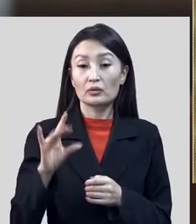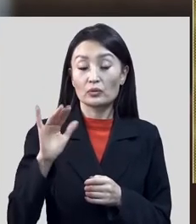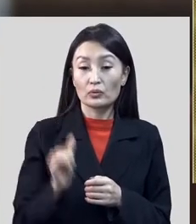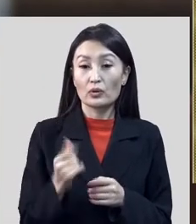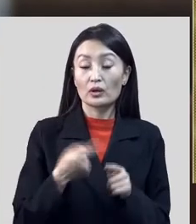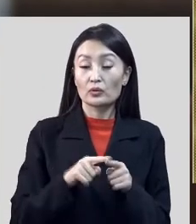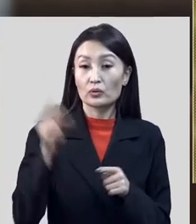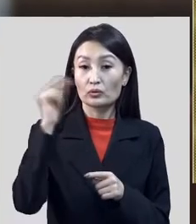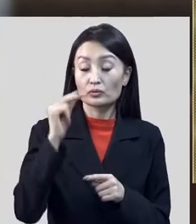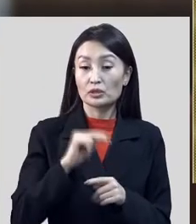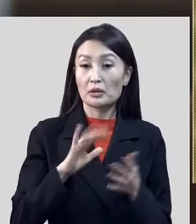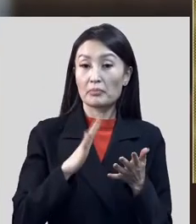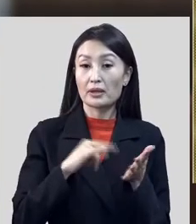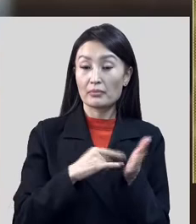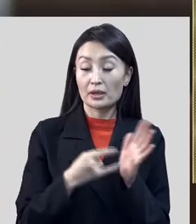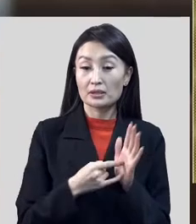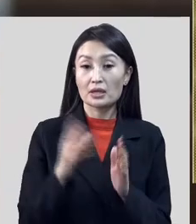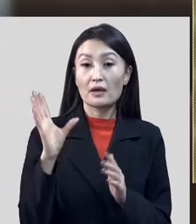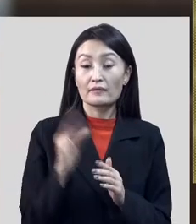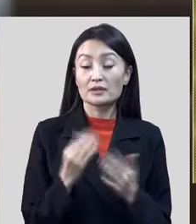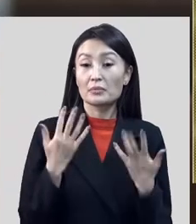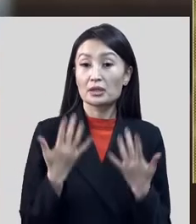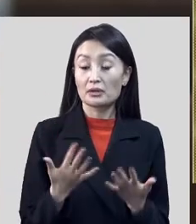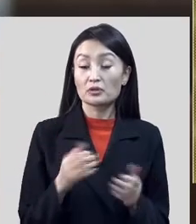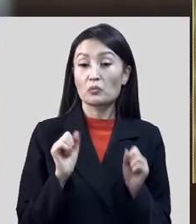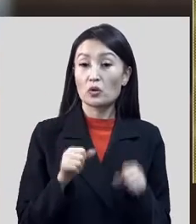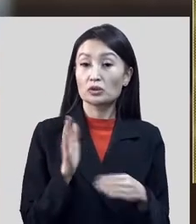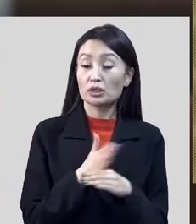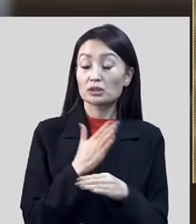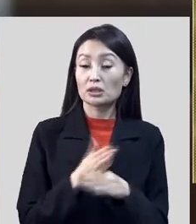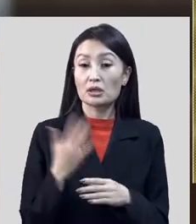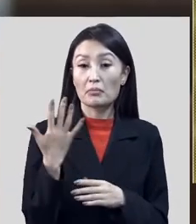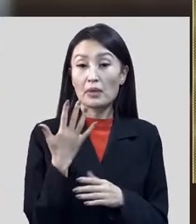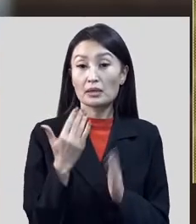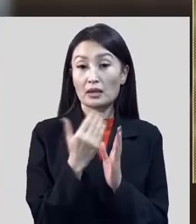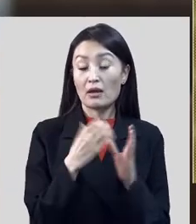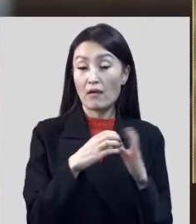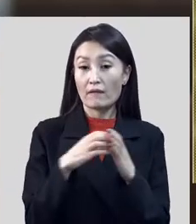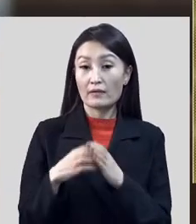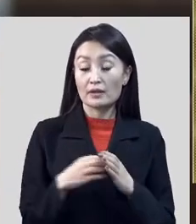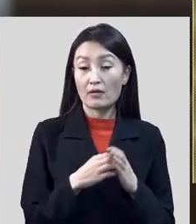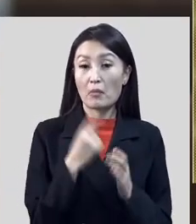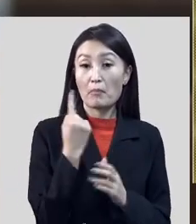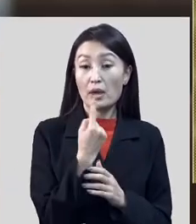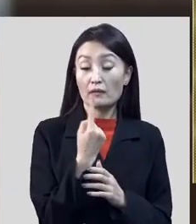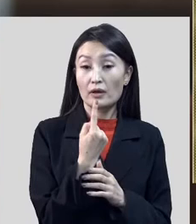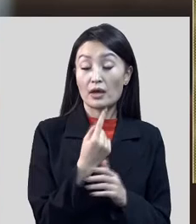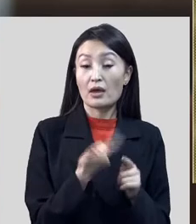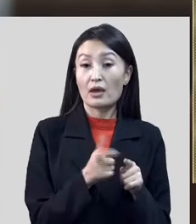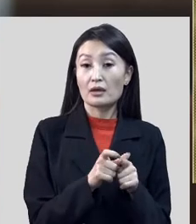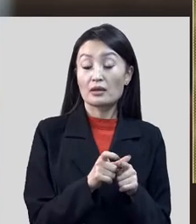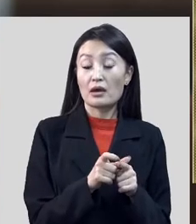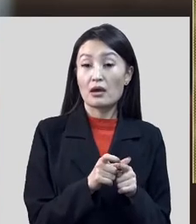проходили в пятом классе все потребности можно разделить на пять видов первое это